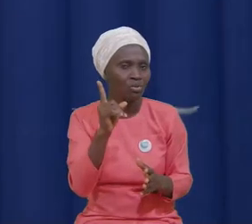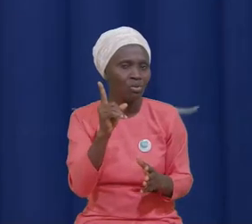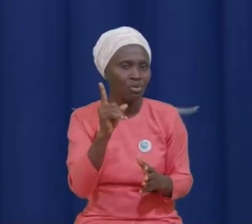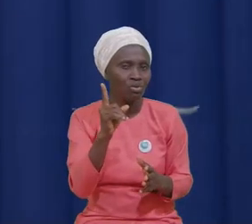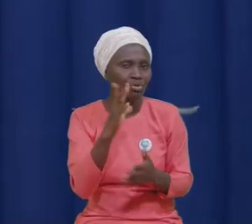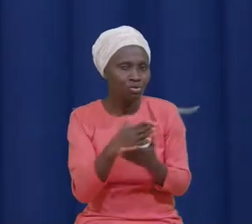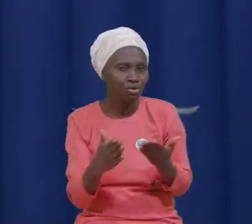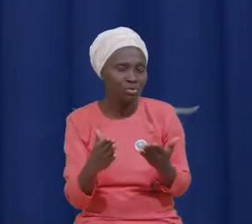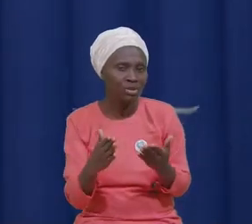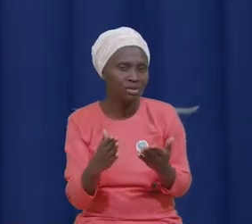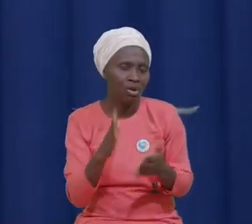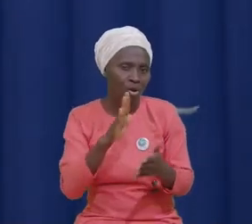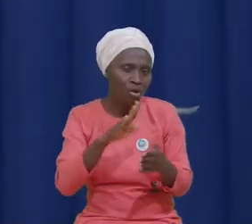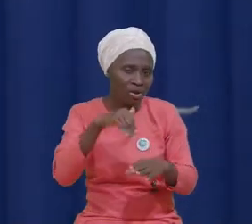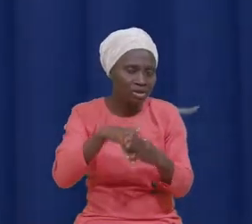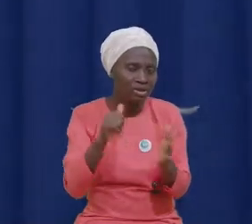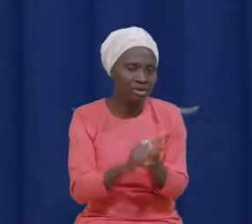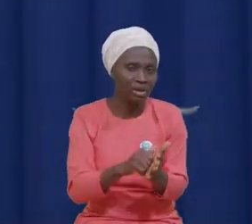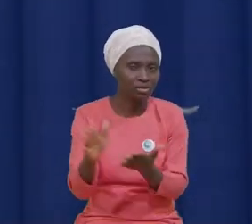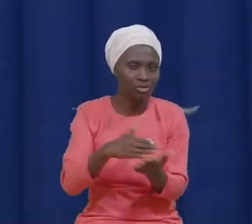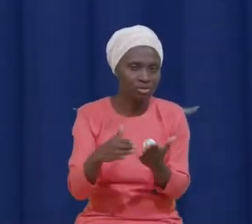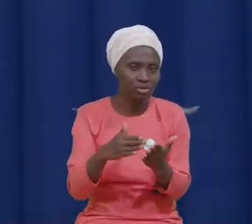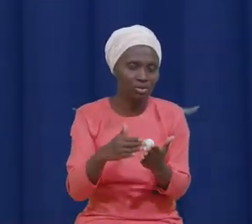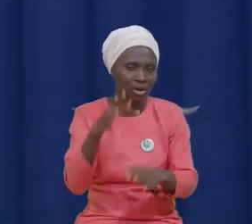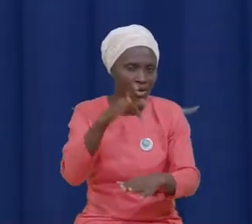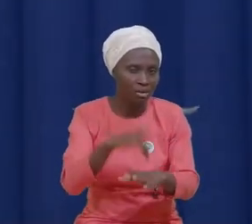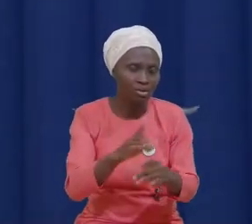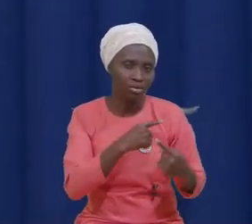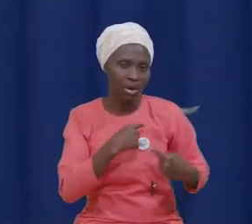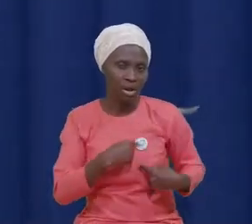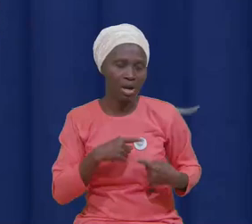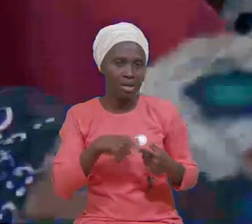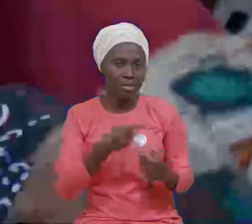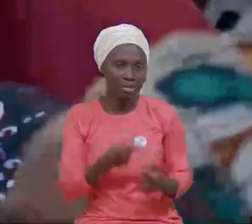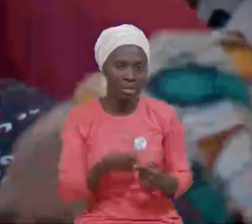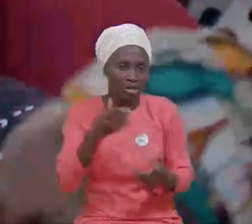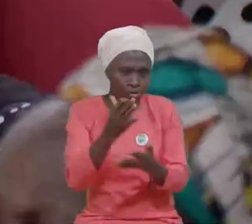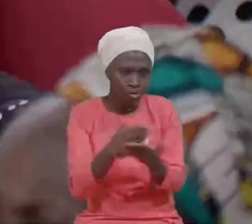chant. Quelqu'un en toi se réveille. Ton attention